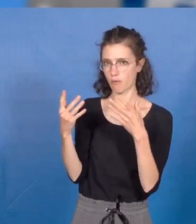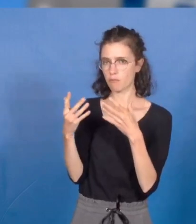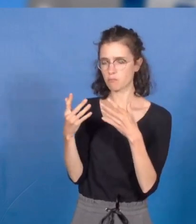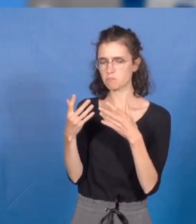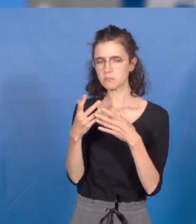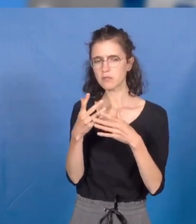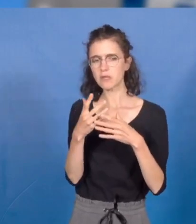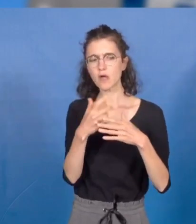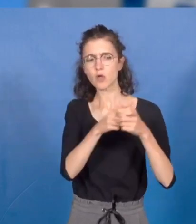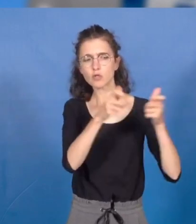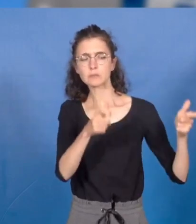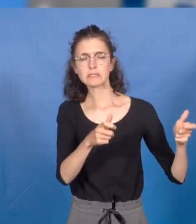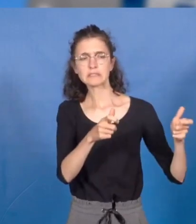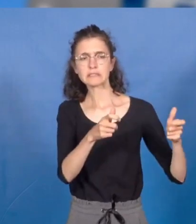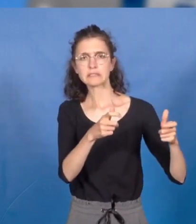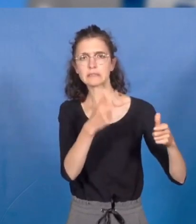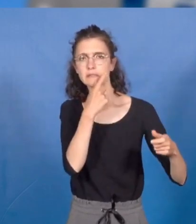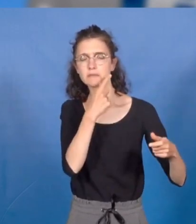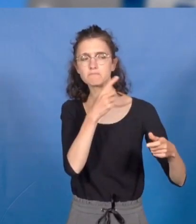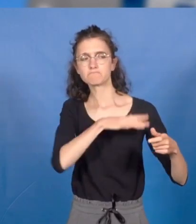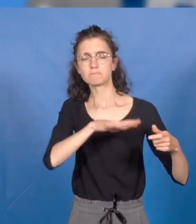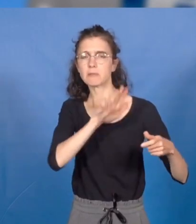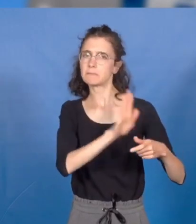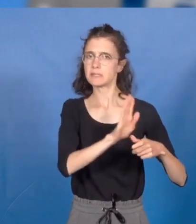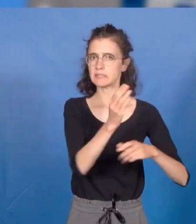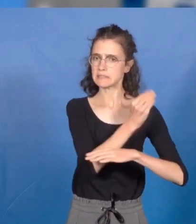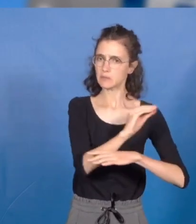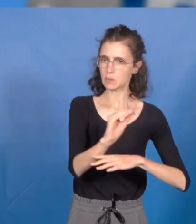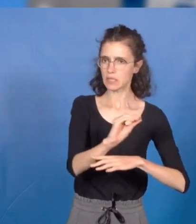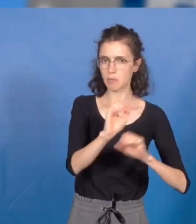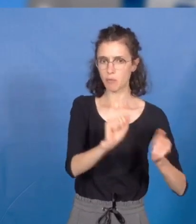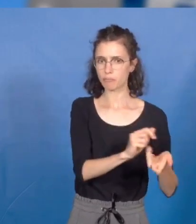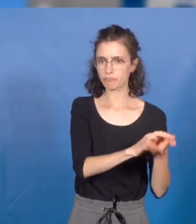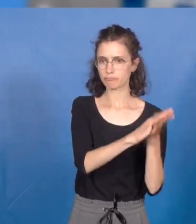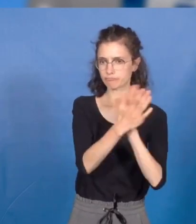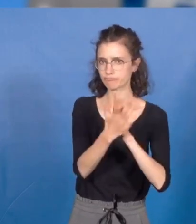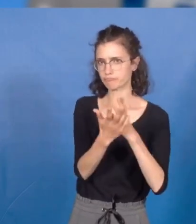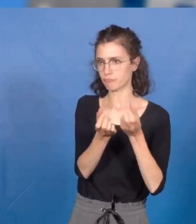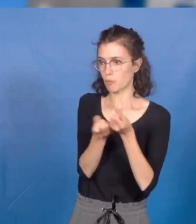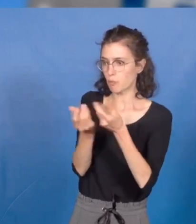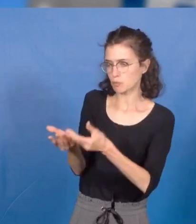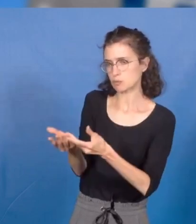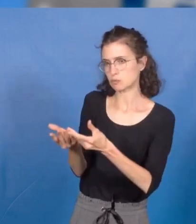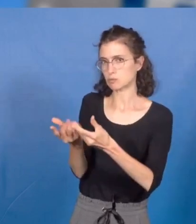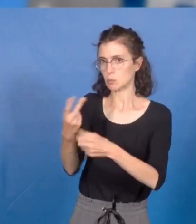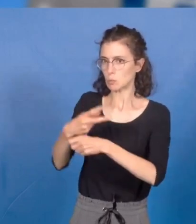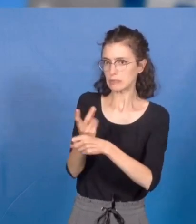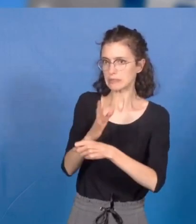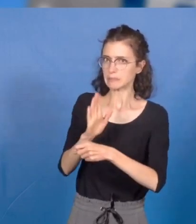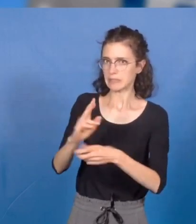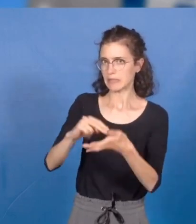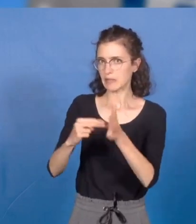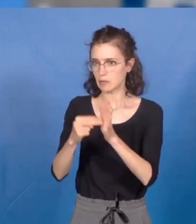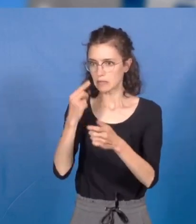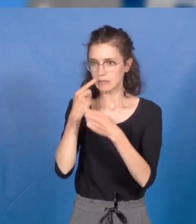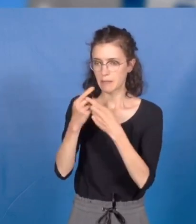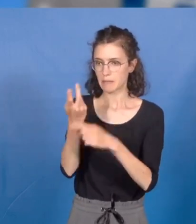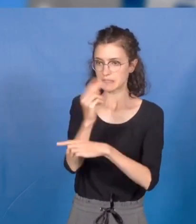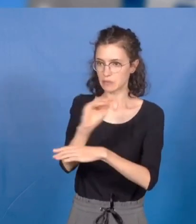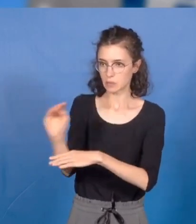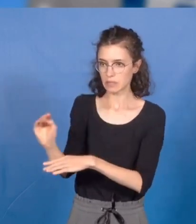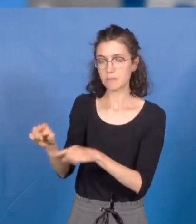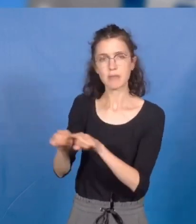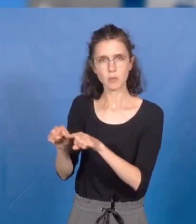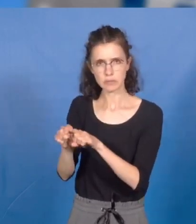entreprise par Paris 2024 peuvent inclure le déploiement d'outils technologiques de sécurité additionnels. La métropole reconnaît également que Paris 2024